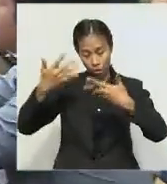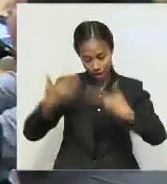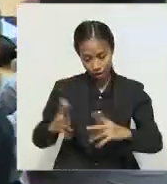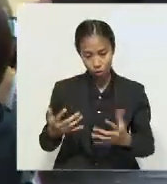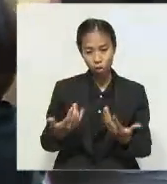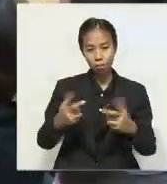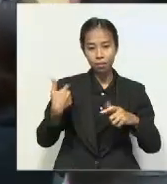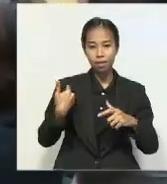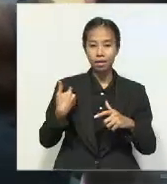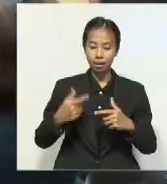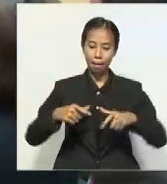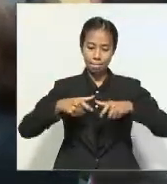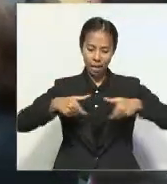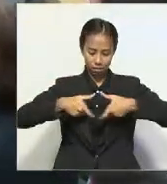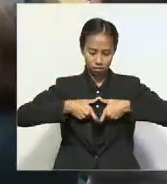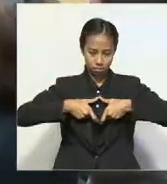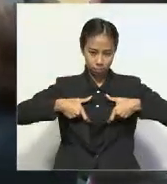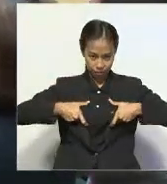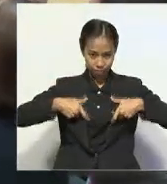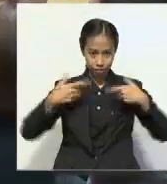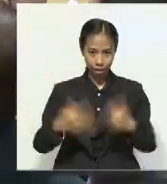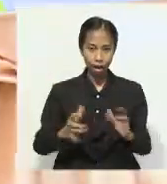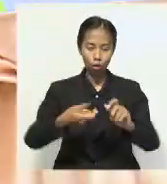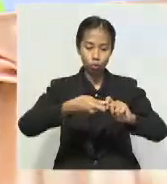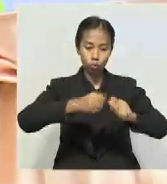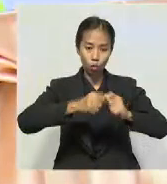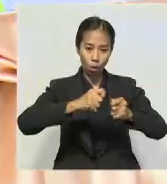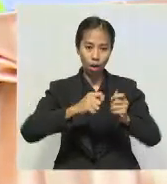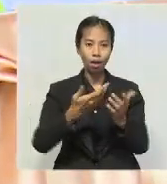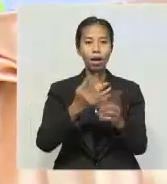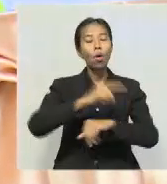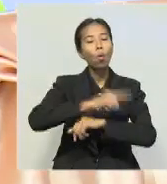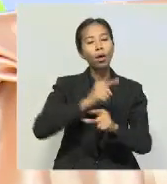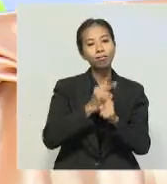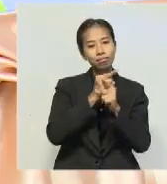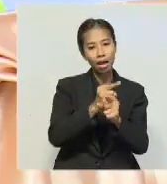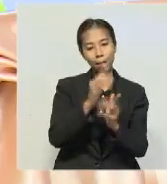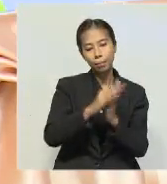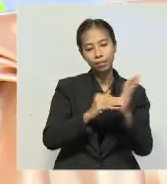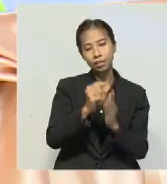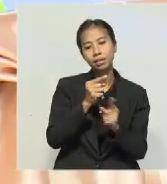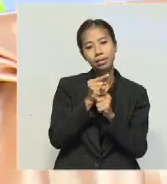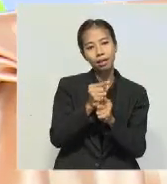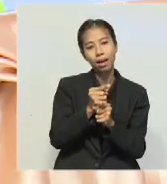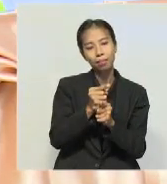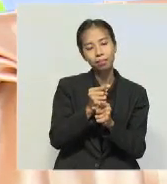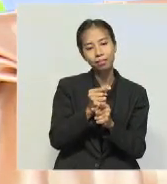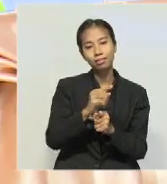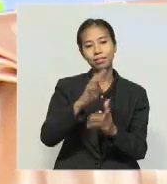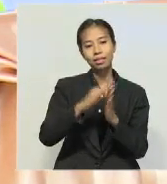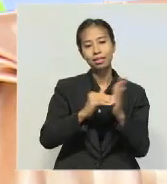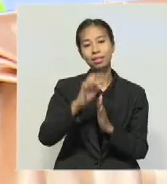เนี่ยจะเป็นตั๋วฉีกจะมีสีตามวันอาทิตย์ถึงวันเสาร์ 7สีนะ 7ส ี7แสง